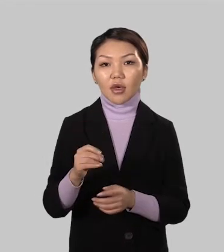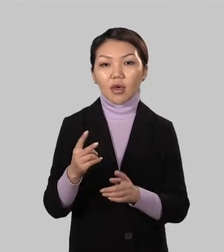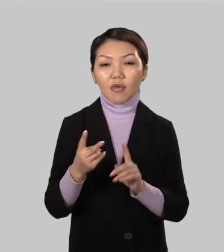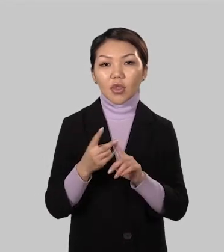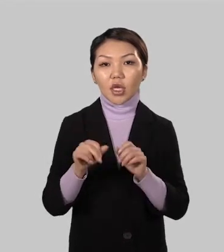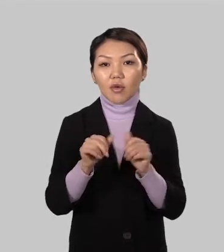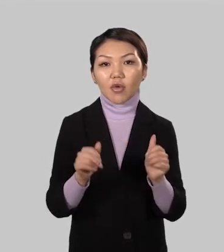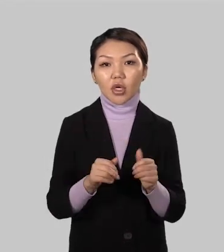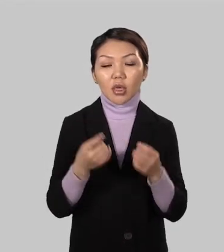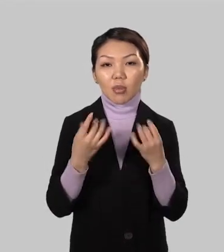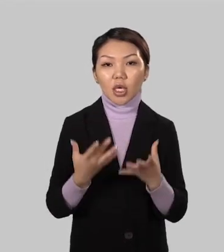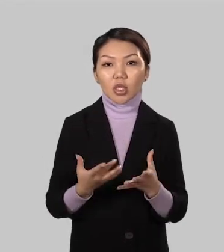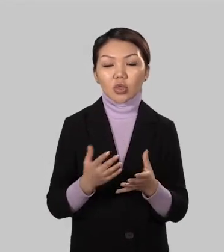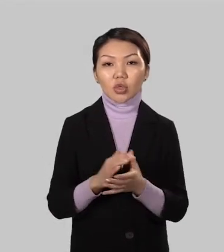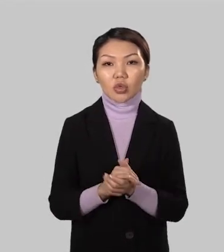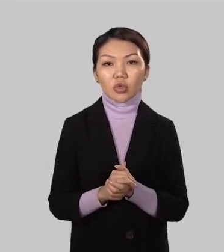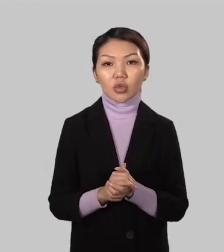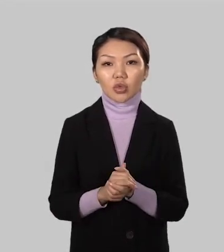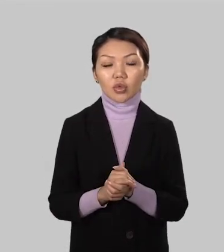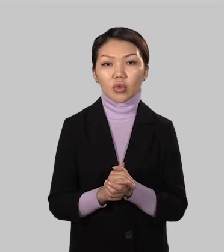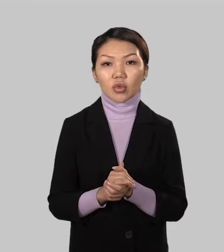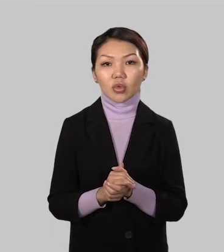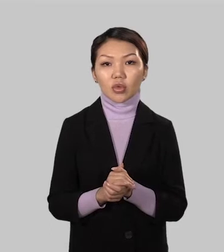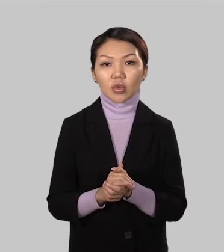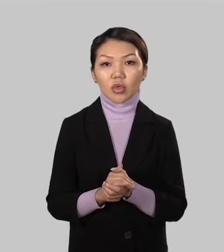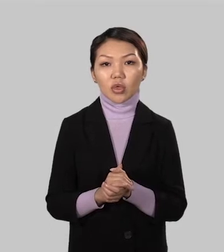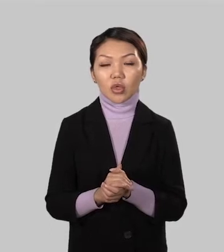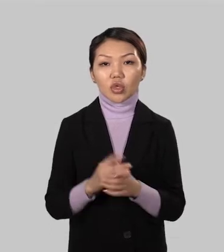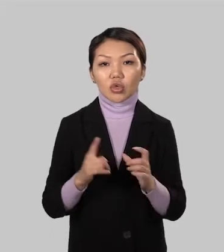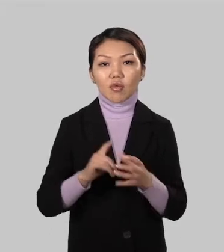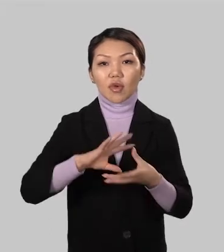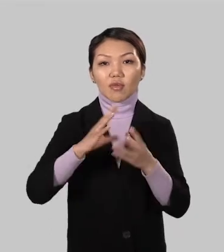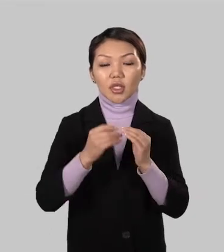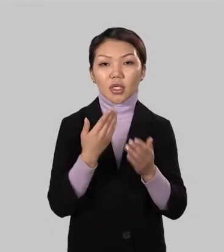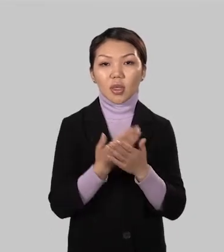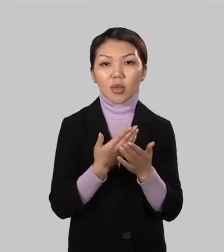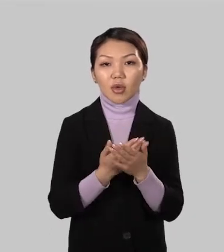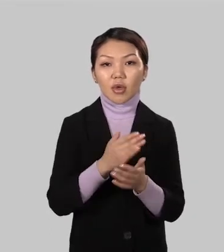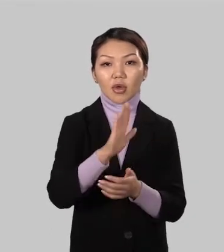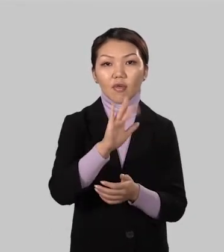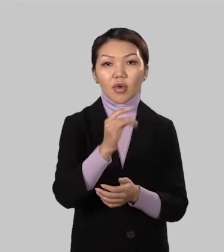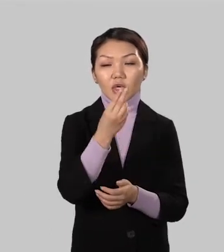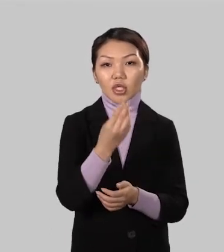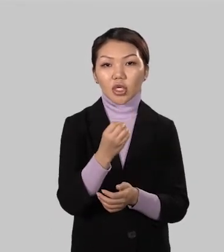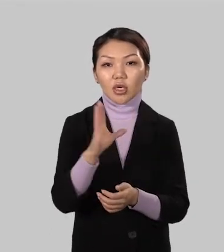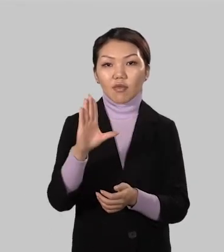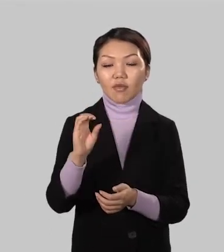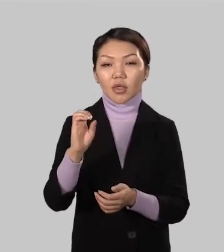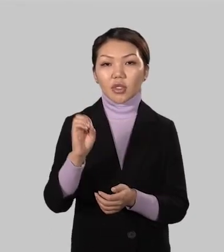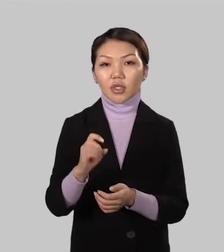мнительной форме присоединяется слова всех например выше всех